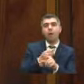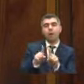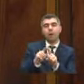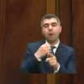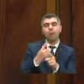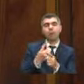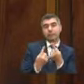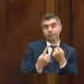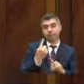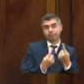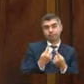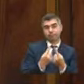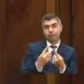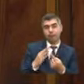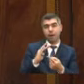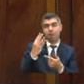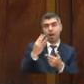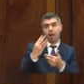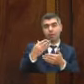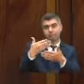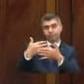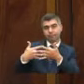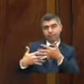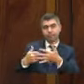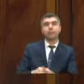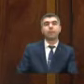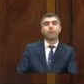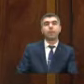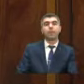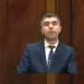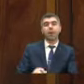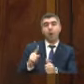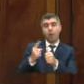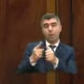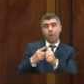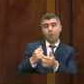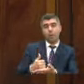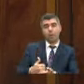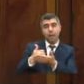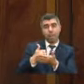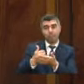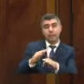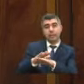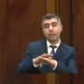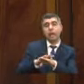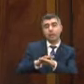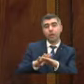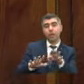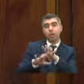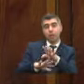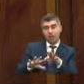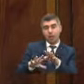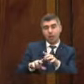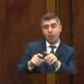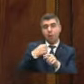في 4 محاور. المحور الأول ومواصلة دعم السياسات الاجتماعية، ثانيا